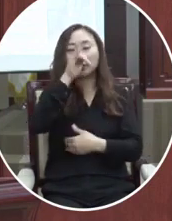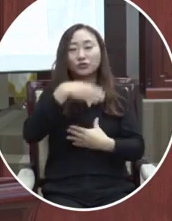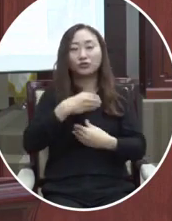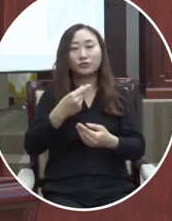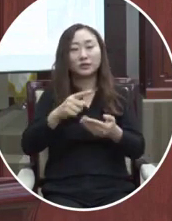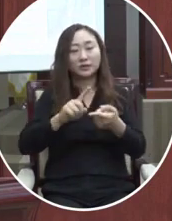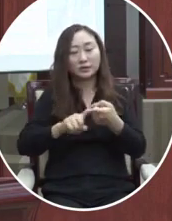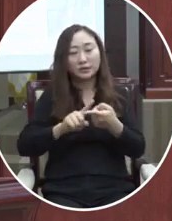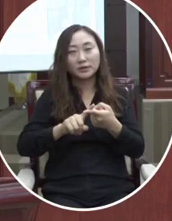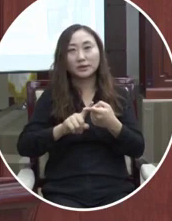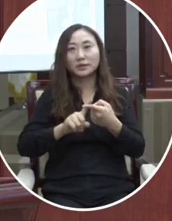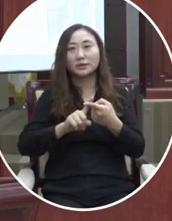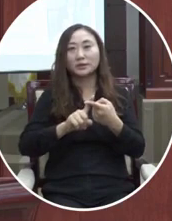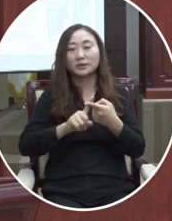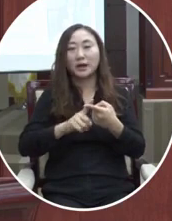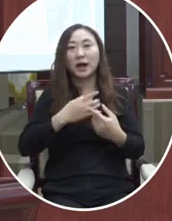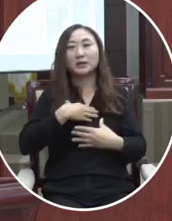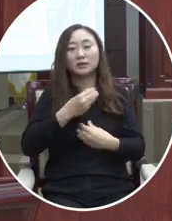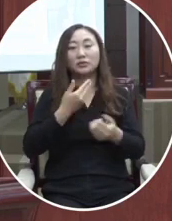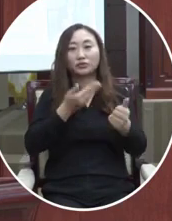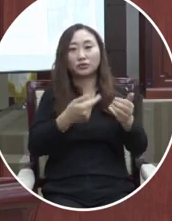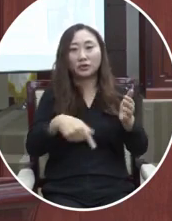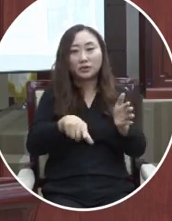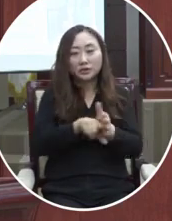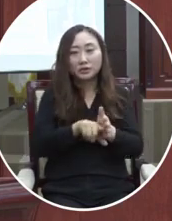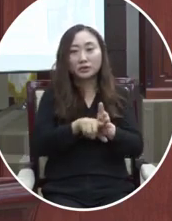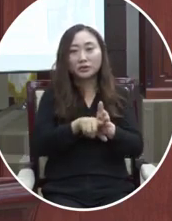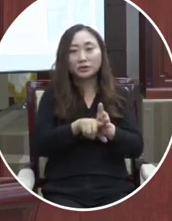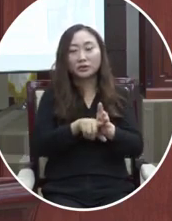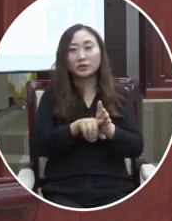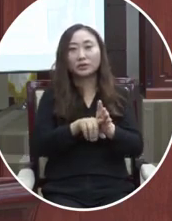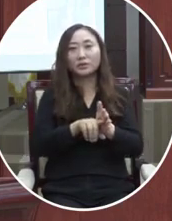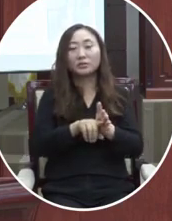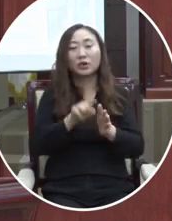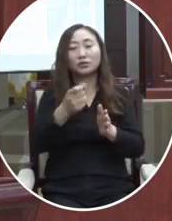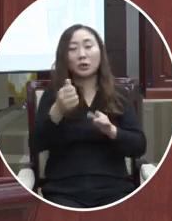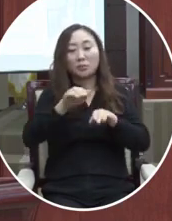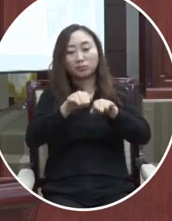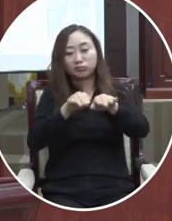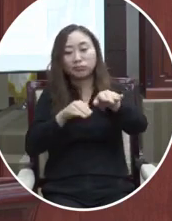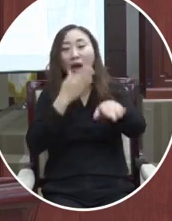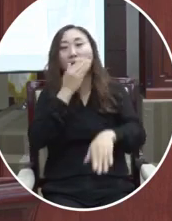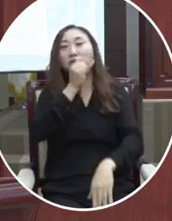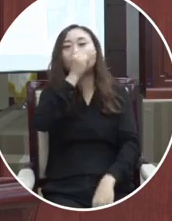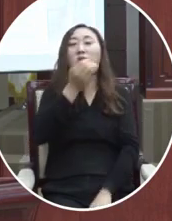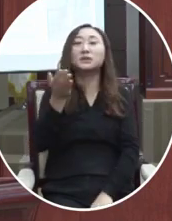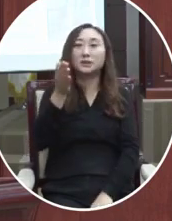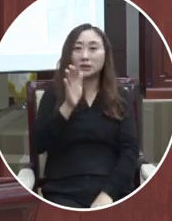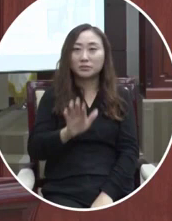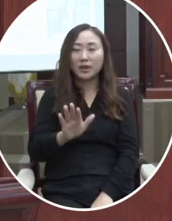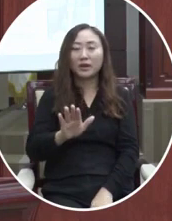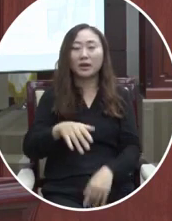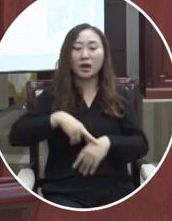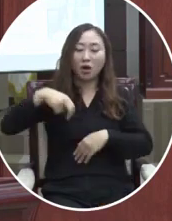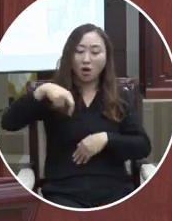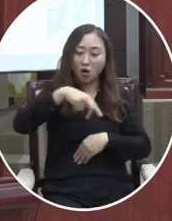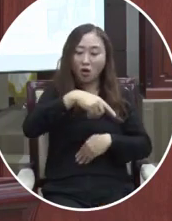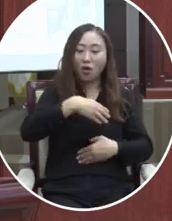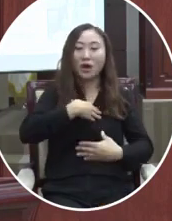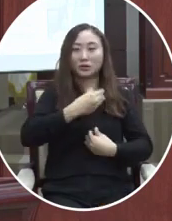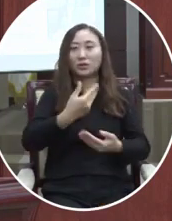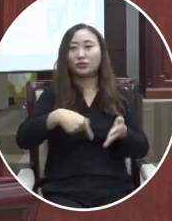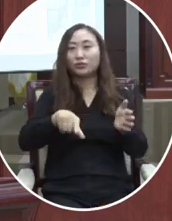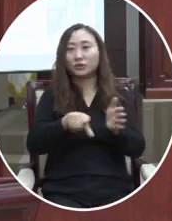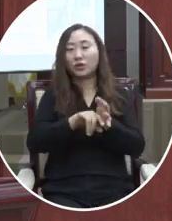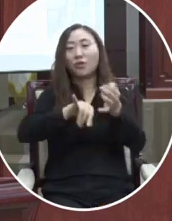안전을 확보하였습니다 약간의 교통 정체가 생길 수는 있지만 주민의 보행 안전 확보를